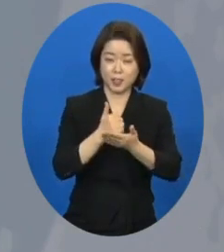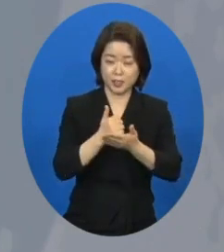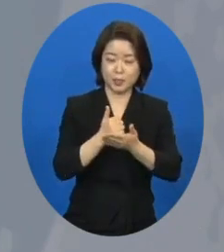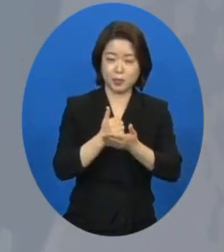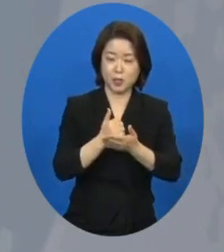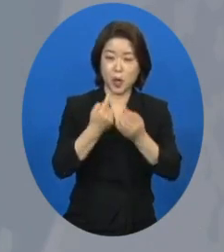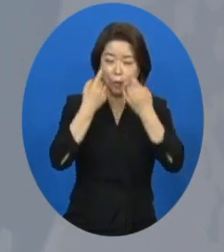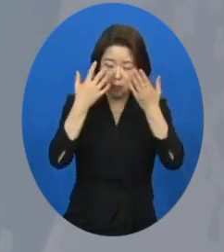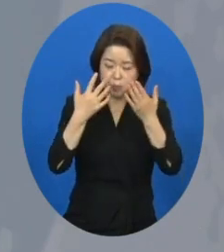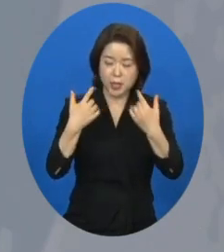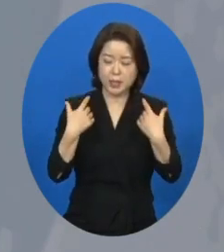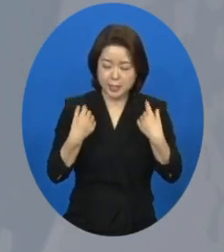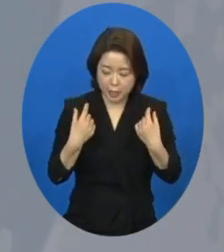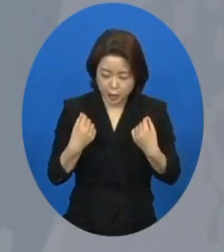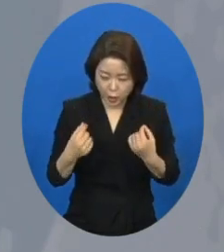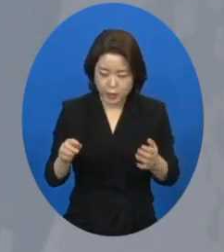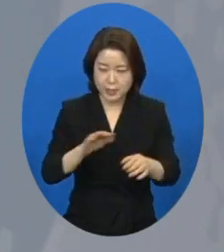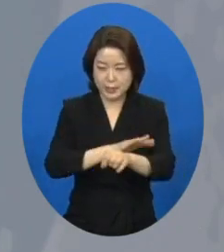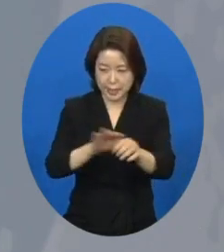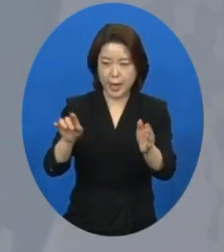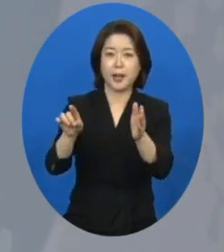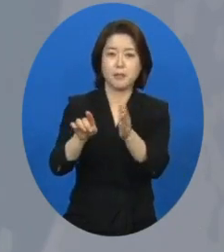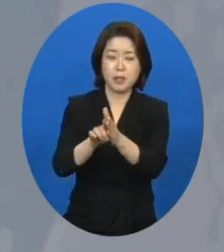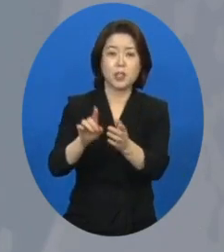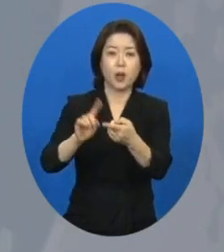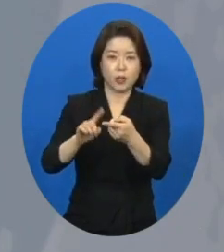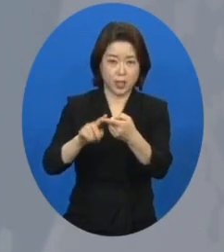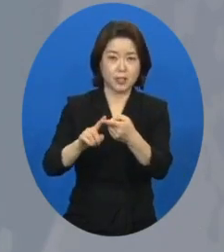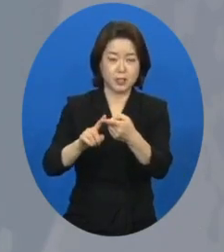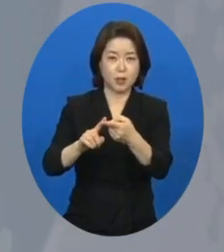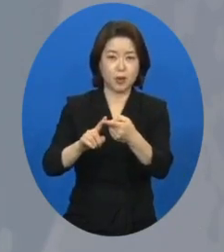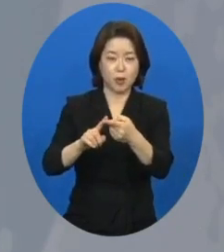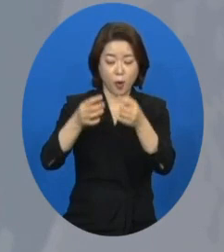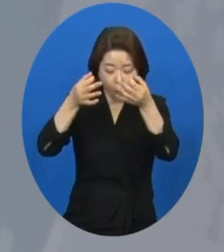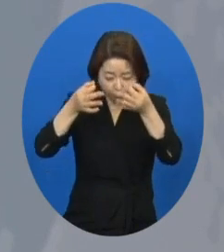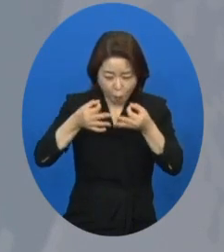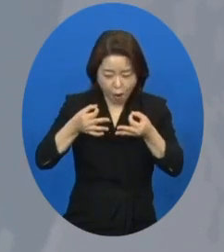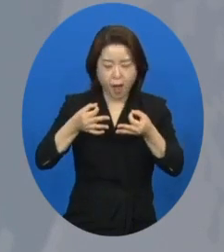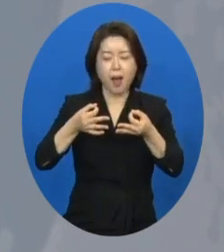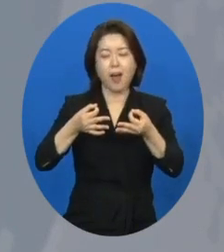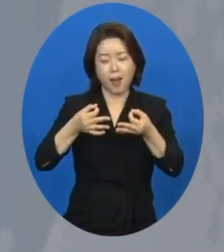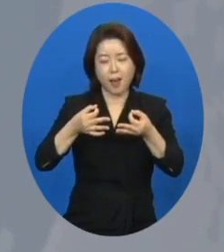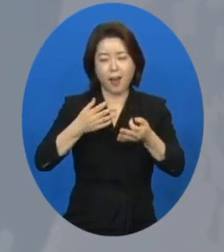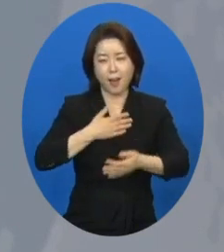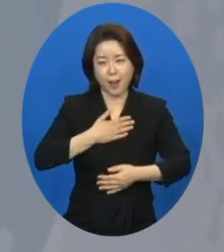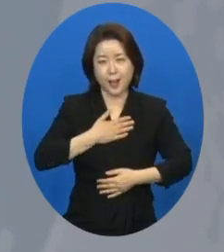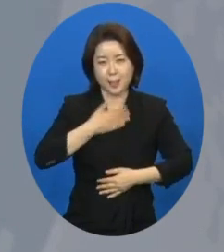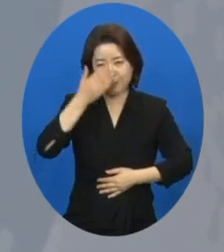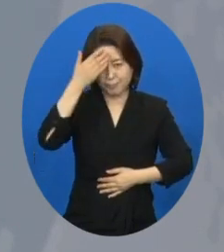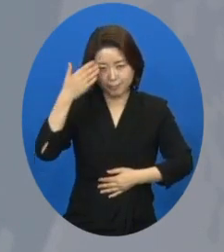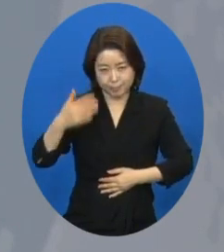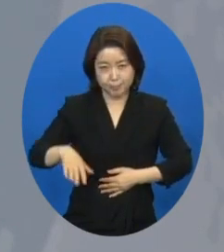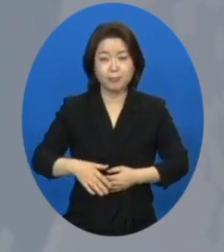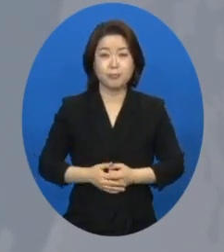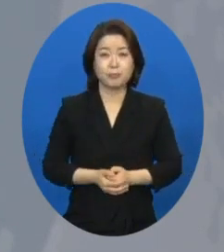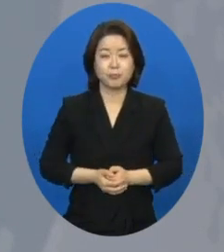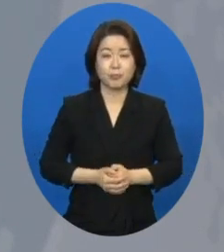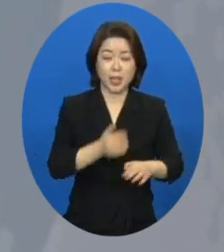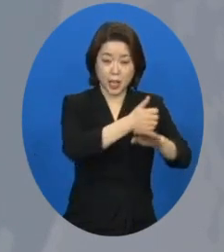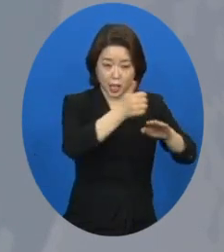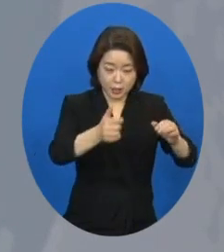분명히 믿고 있구나 하는 사실에 대하여 스스로 확인이 돼요. 은퇴를 하는 것 때문에